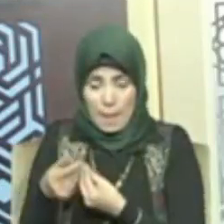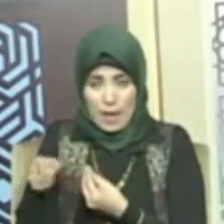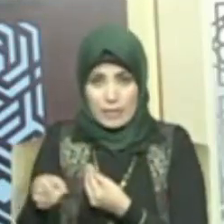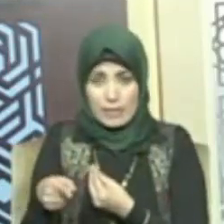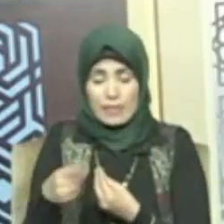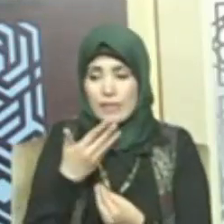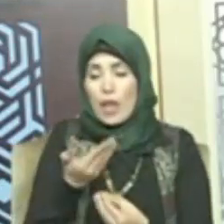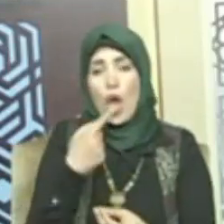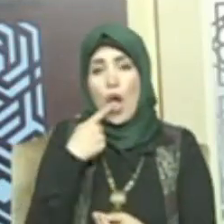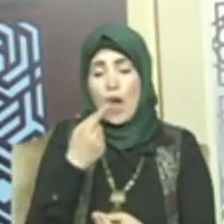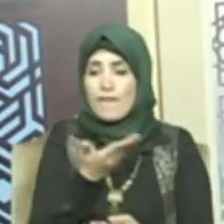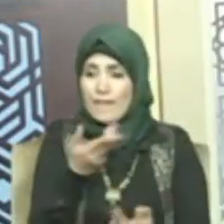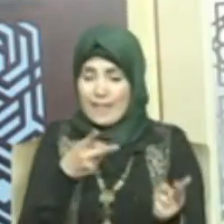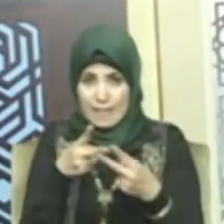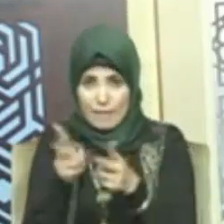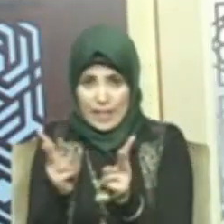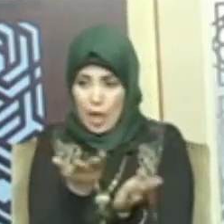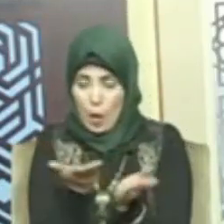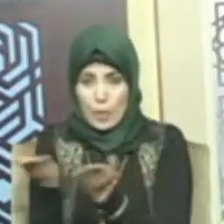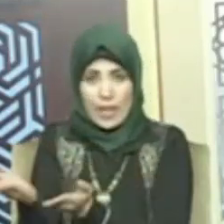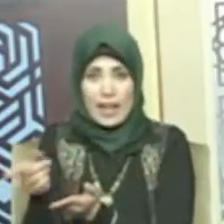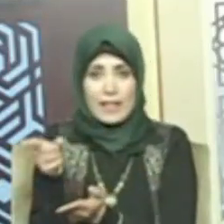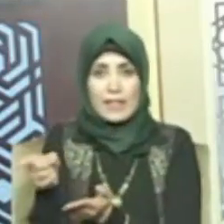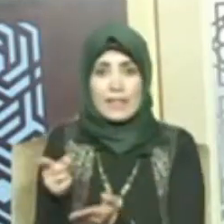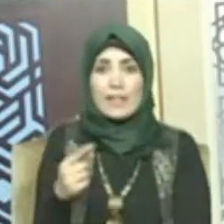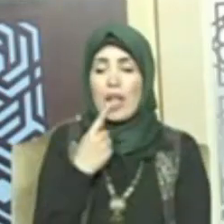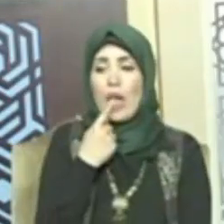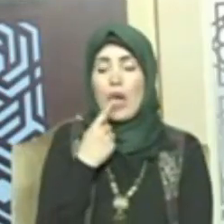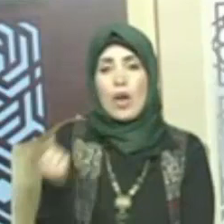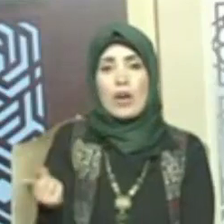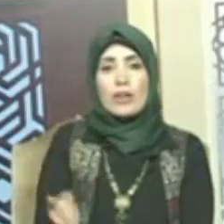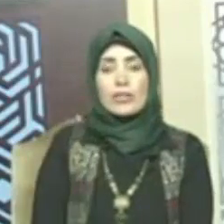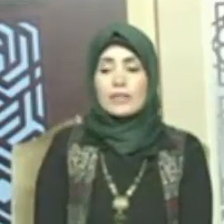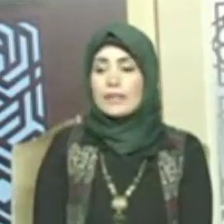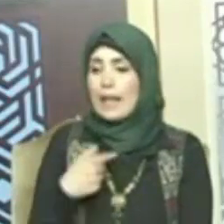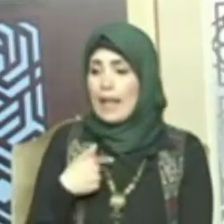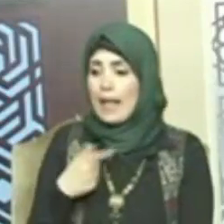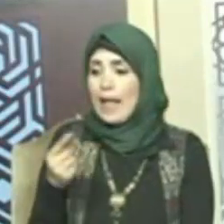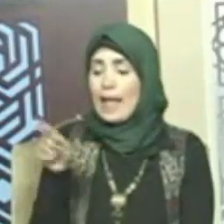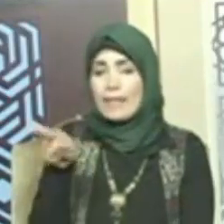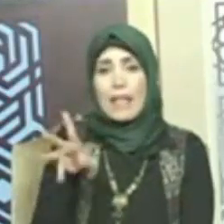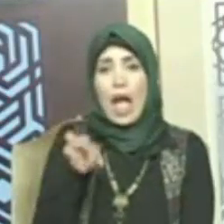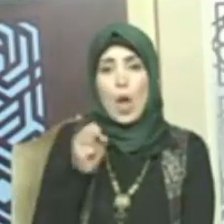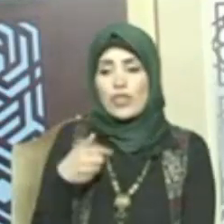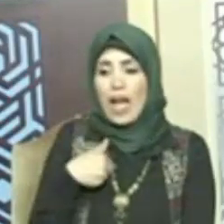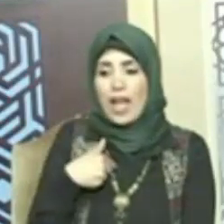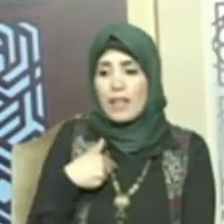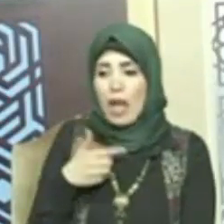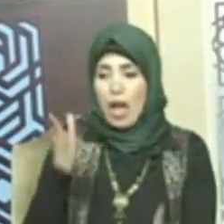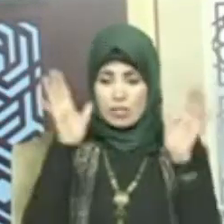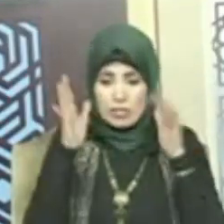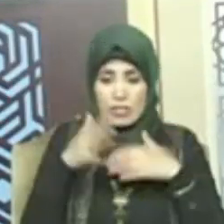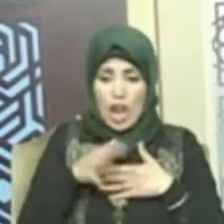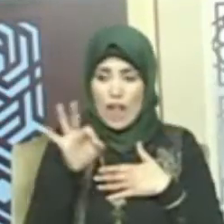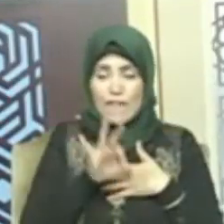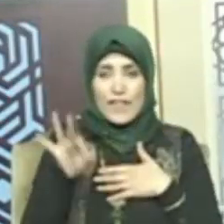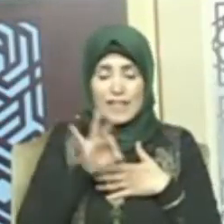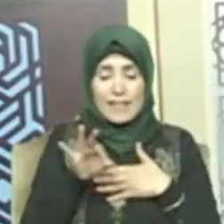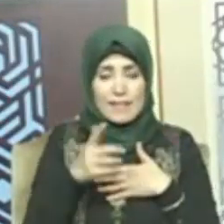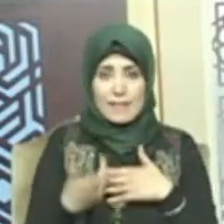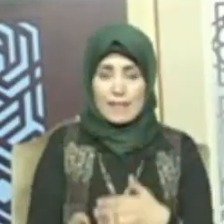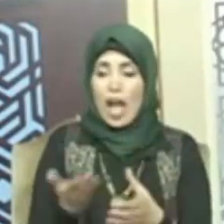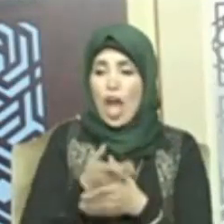قال: يا عتبان، أين تحب أن أصلي لك؟ يا